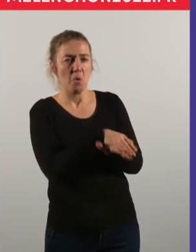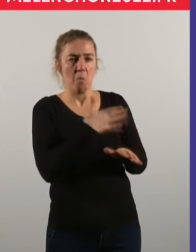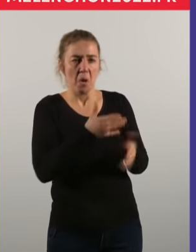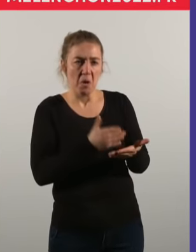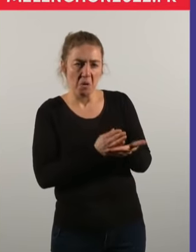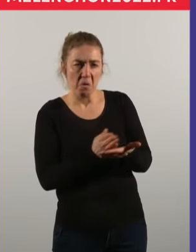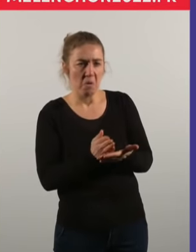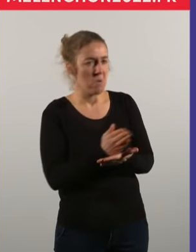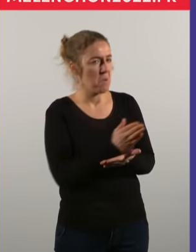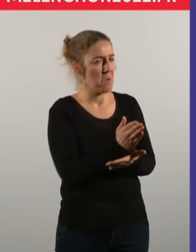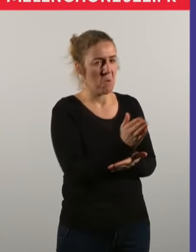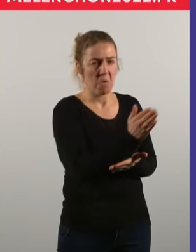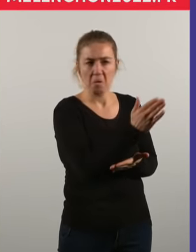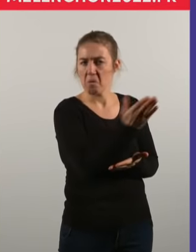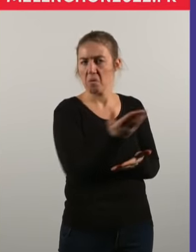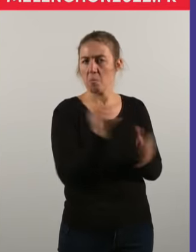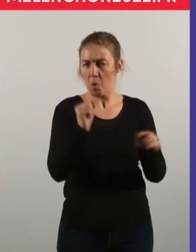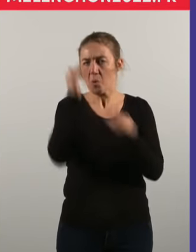Rien ne sert de courir.